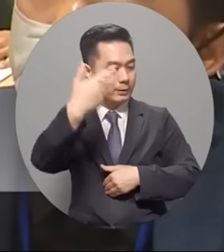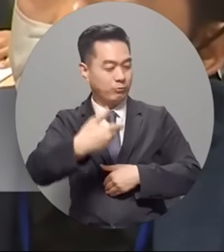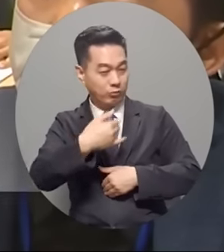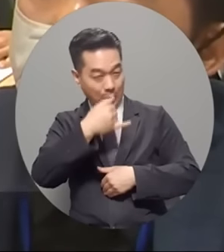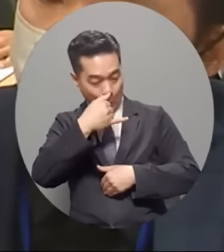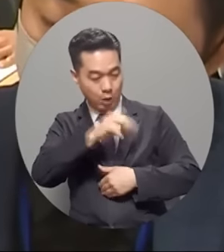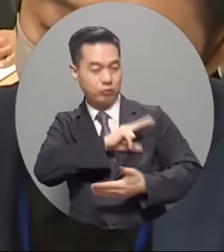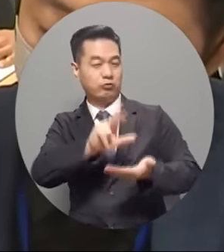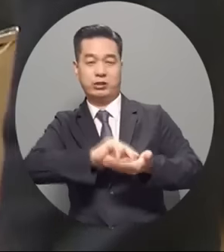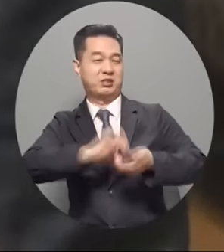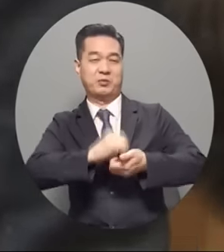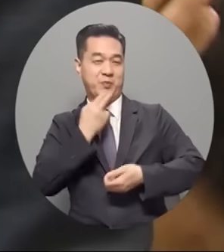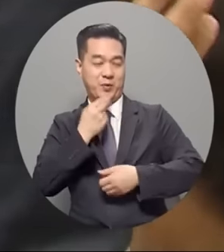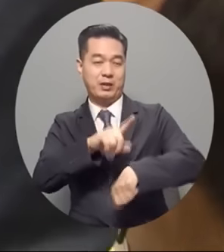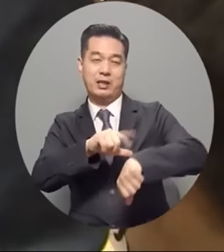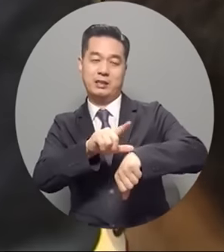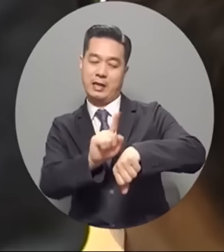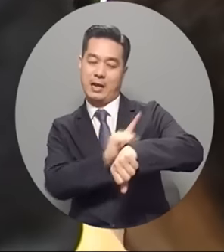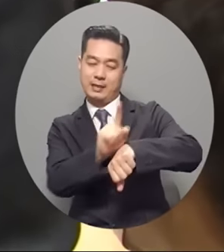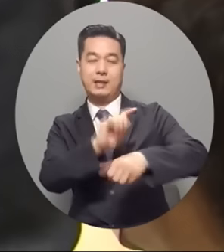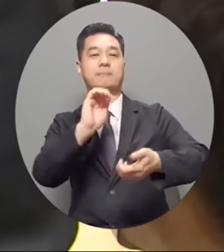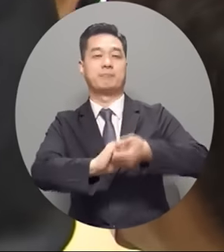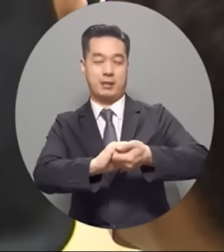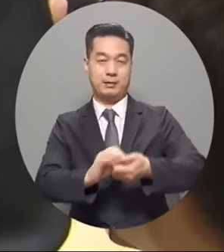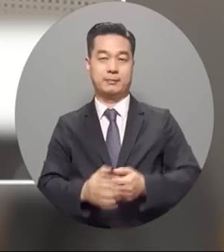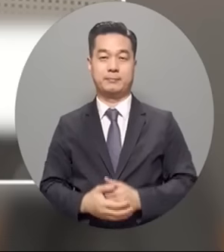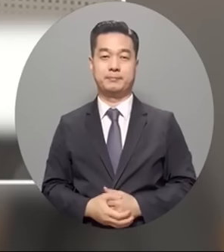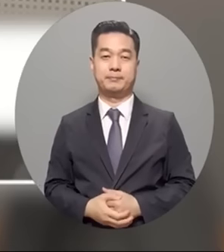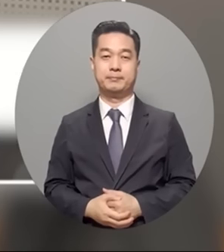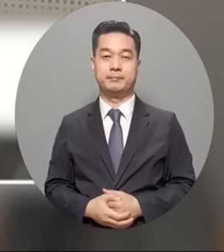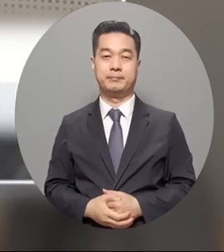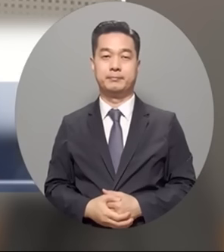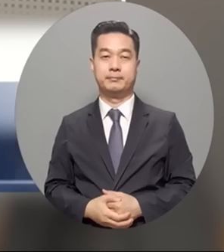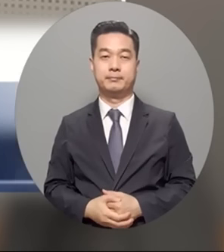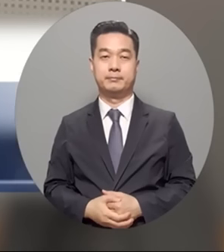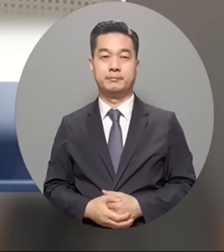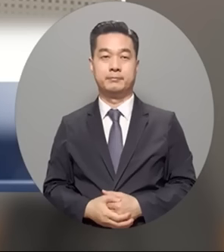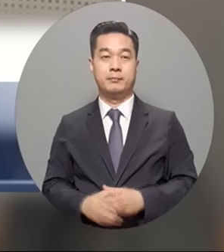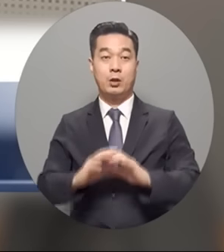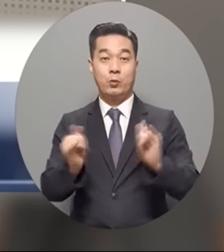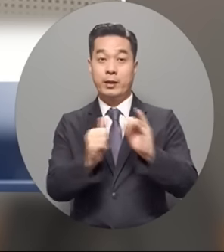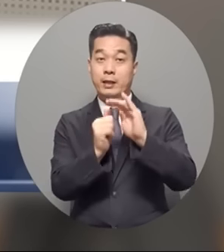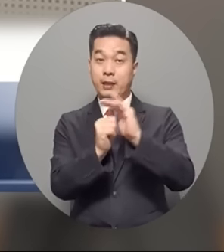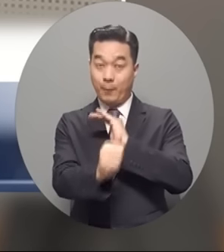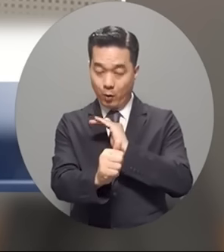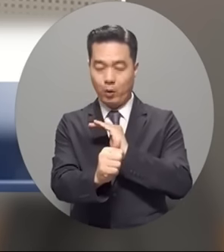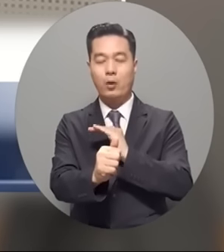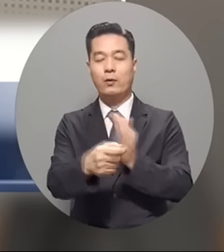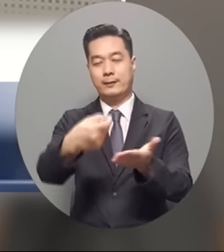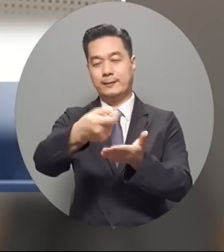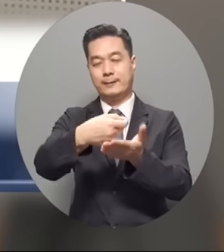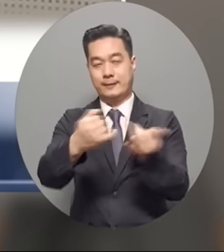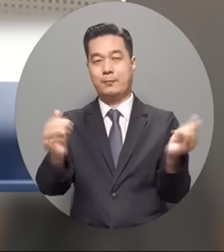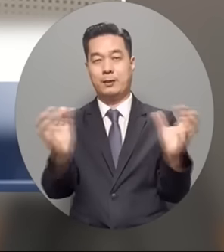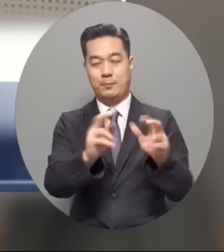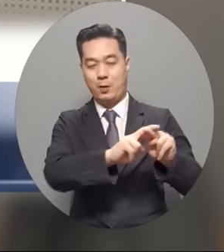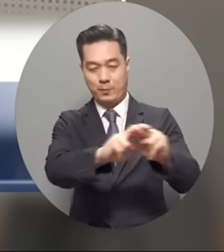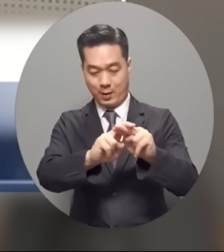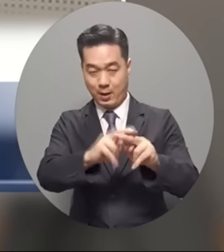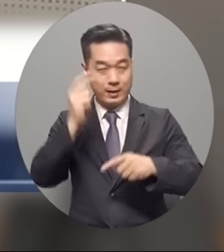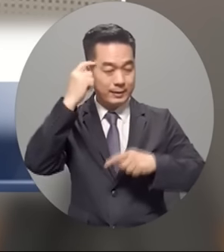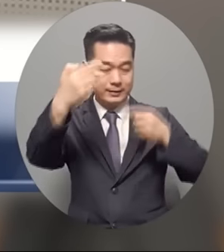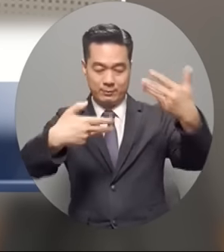제한은 없지만 시간은 1시간으로 정해졌습니다. 국민을 대표한 기자분들이 내일 주제 제한 없는 질문을